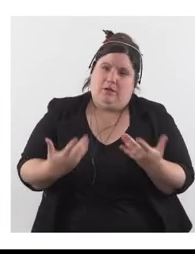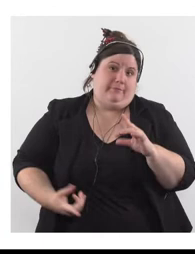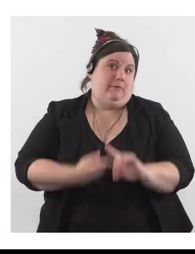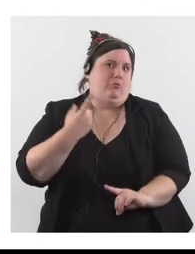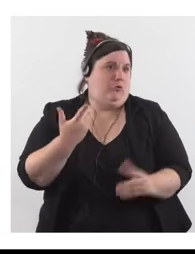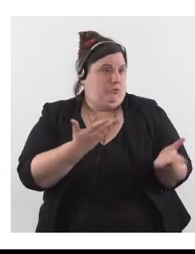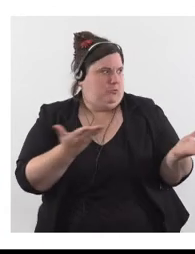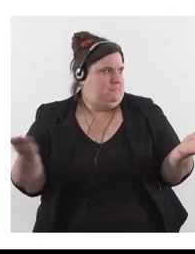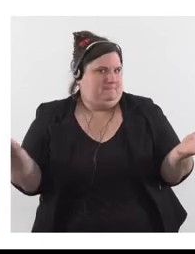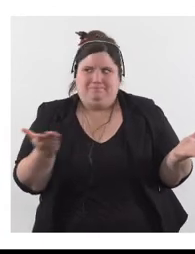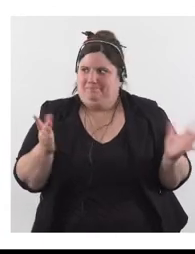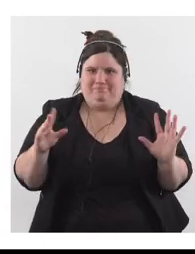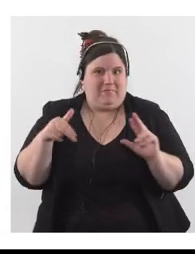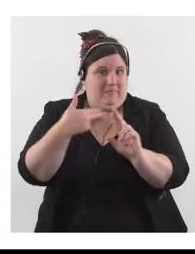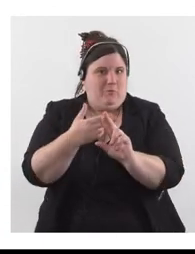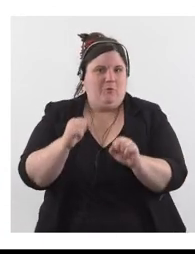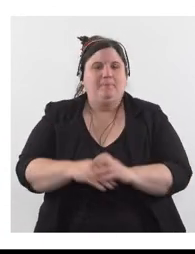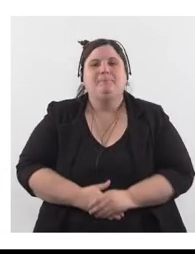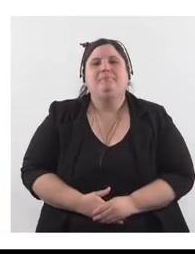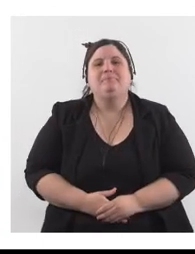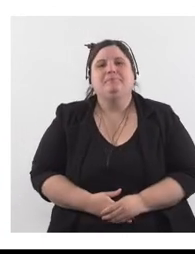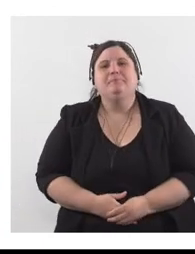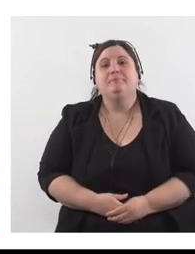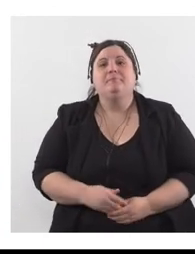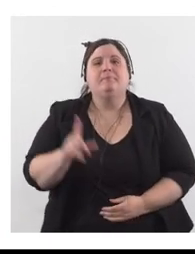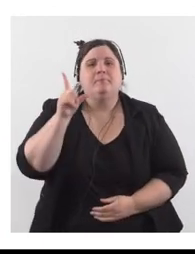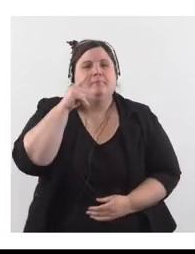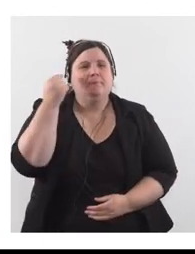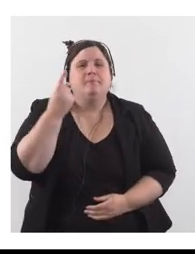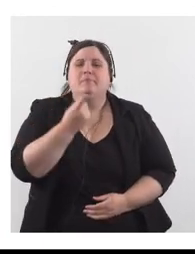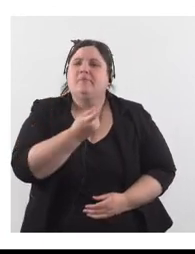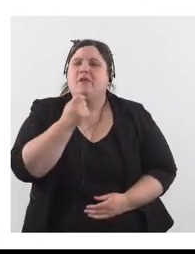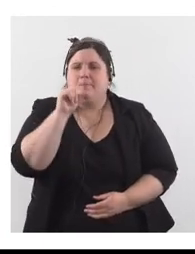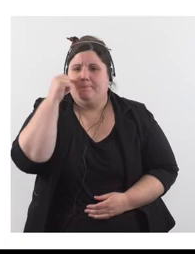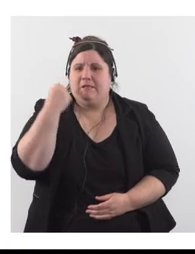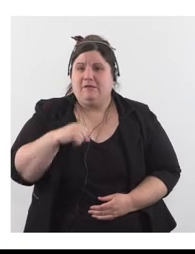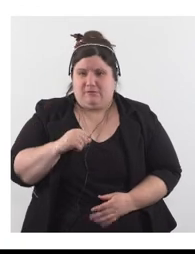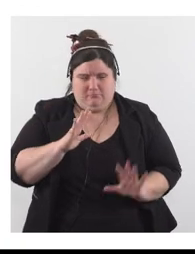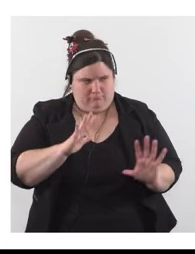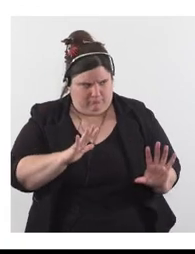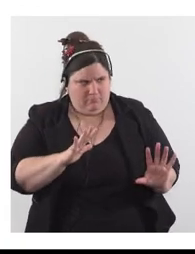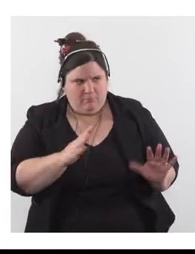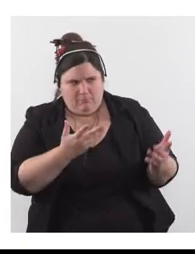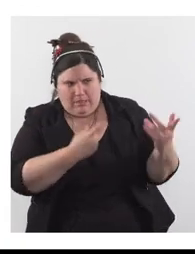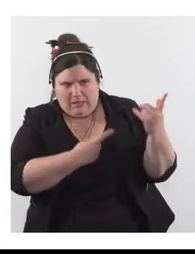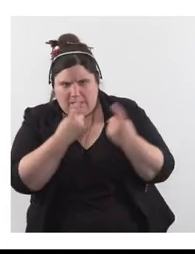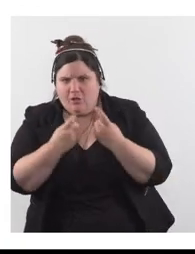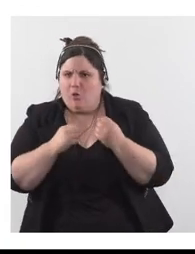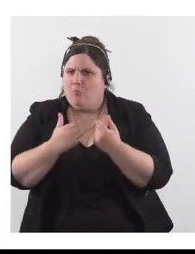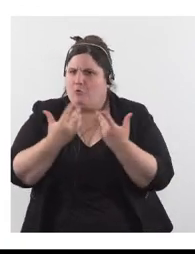Je commence, j'ai quelques questions ou quelques réactions.